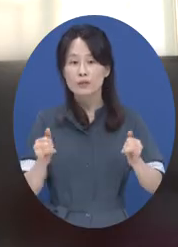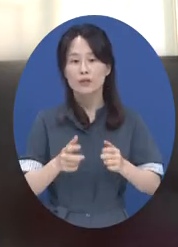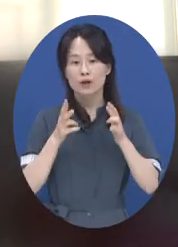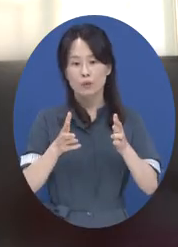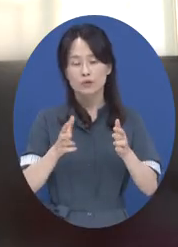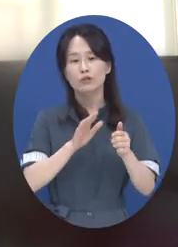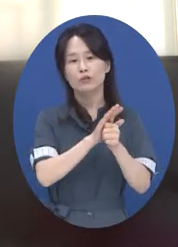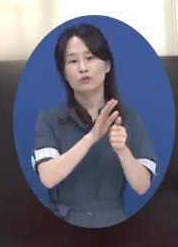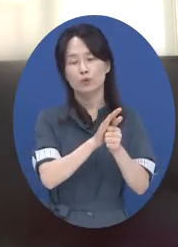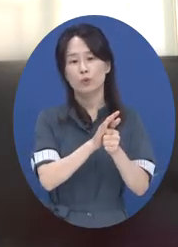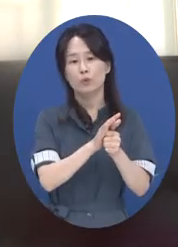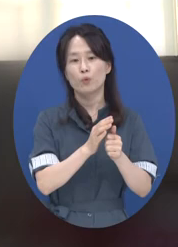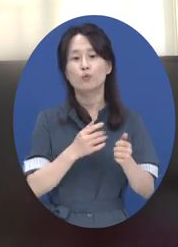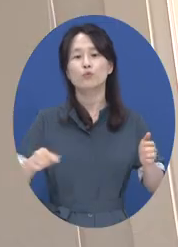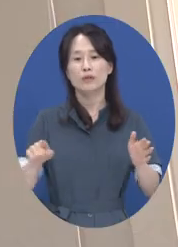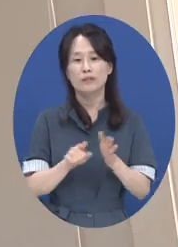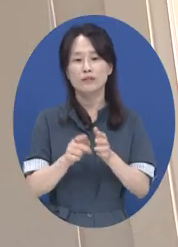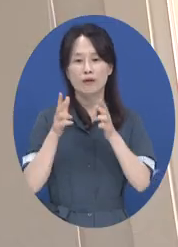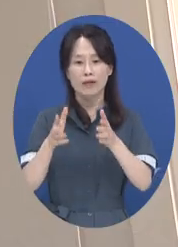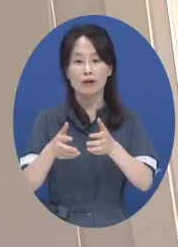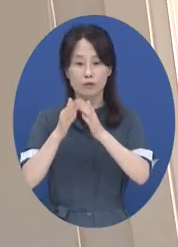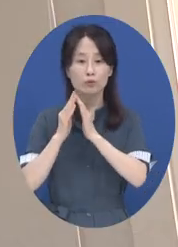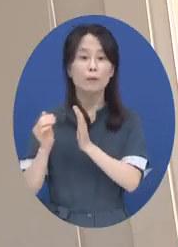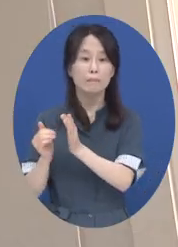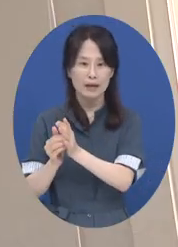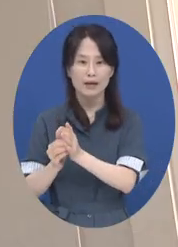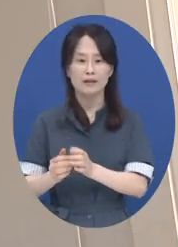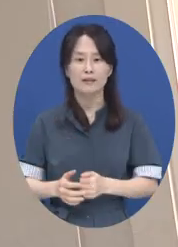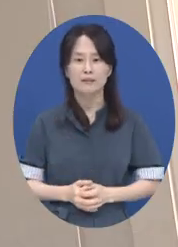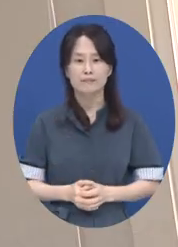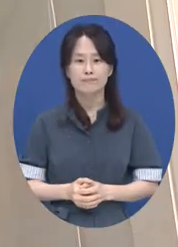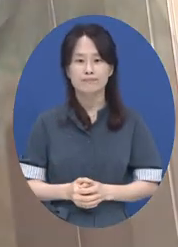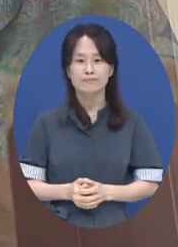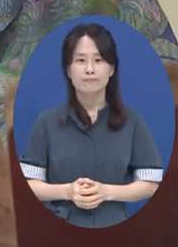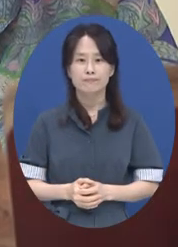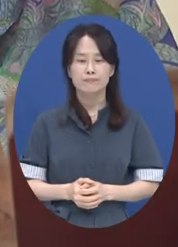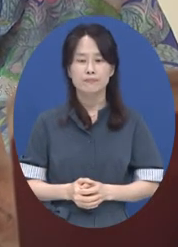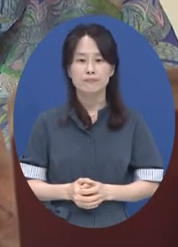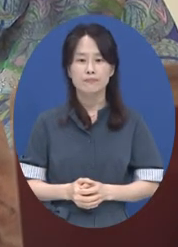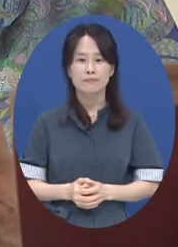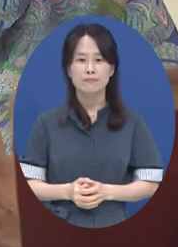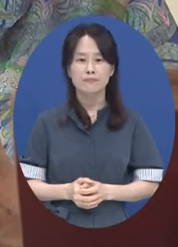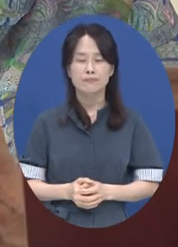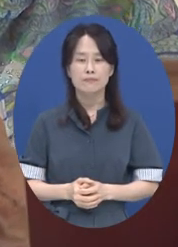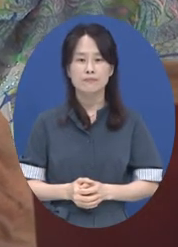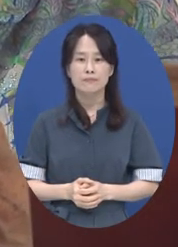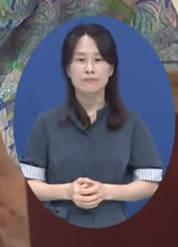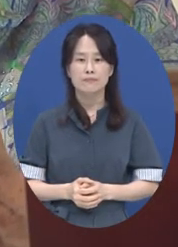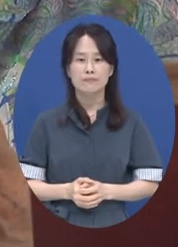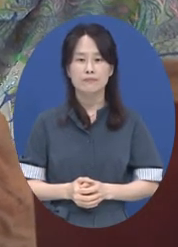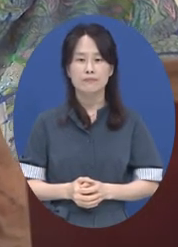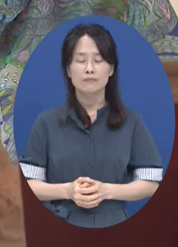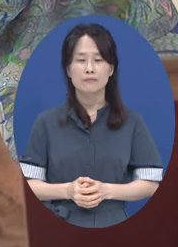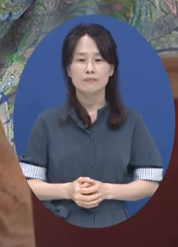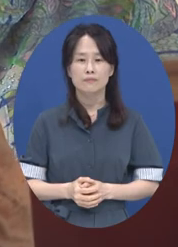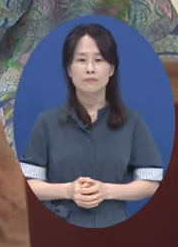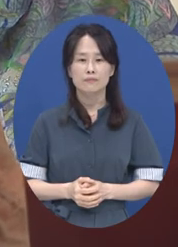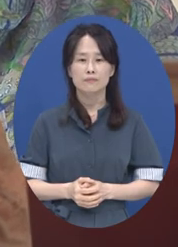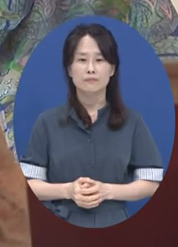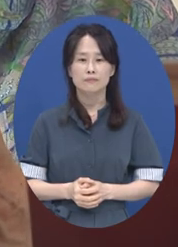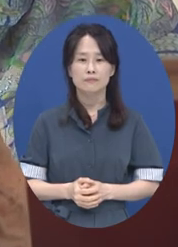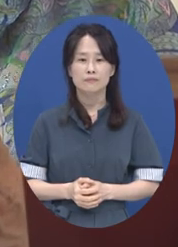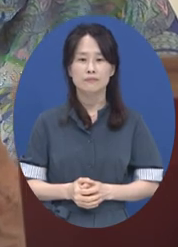혹서기 오면 시원이 예방할 수 있도록 에어컨을 설치해드렸습니다 경기 줄 tv 조차 하십니까